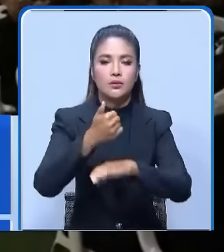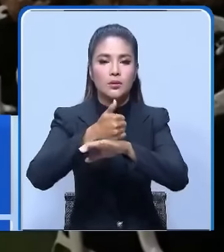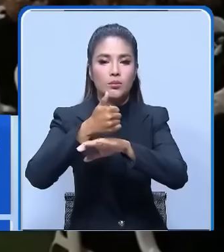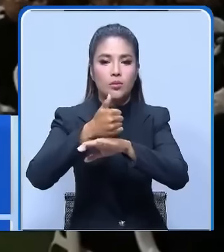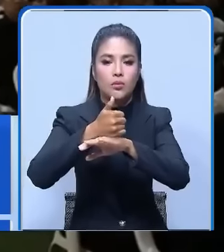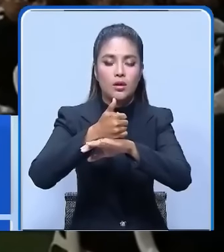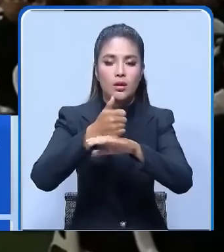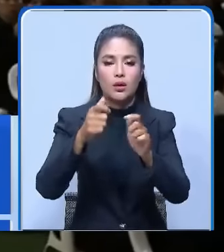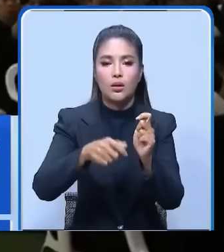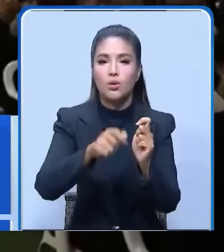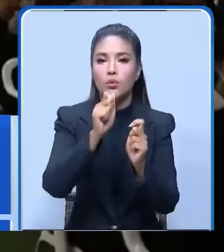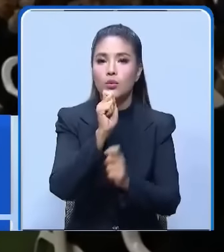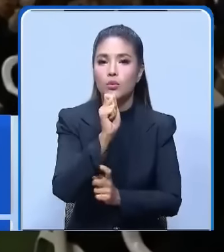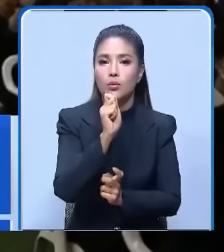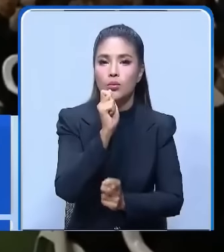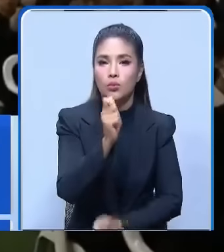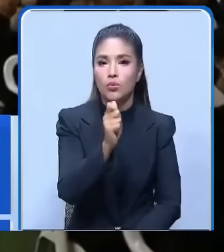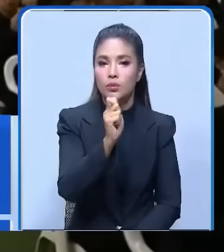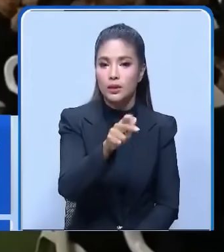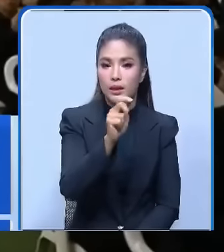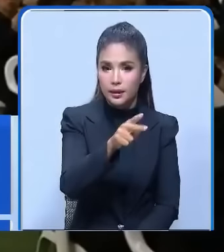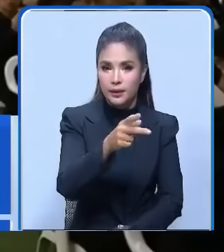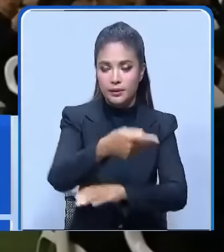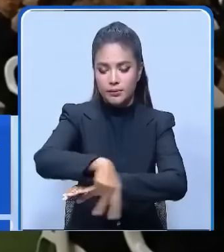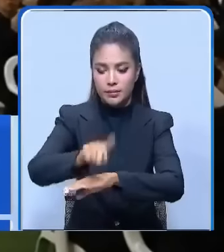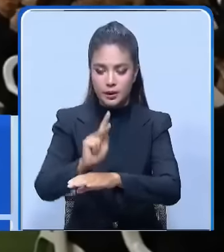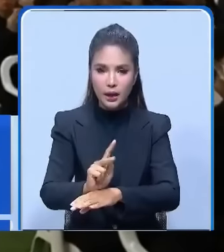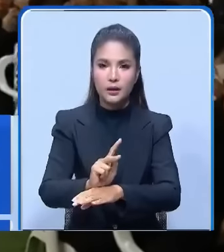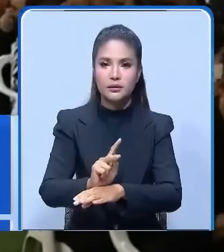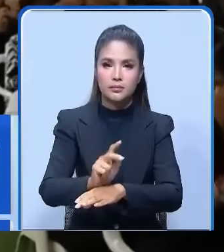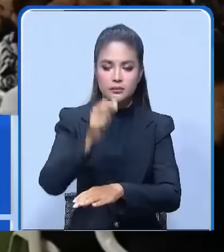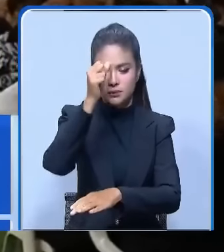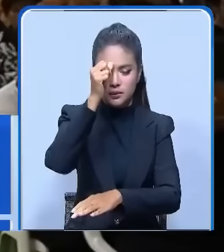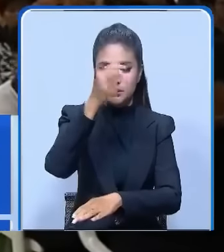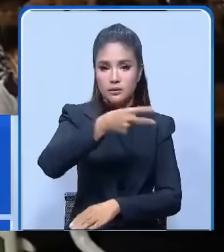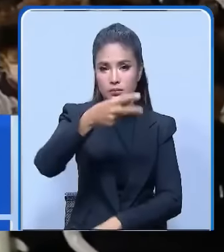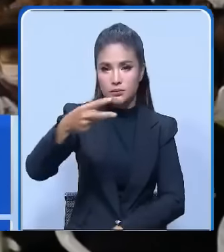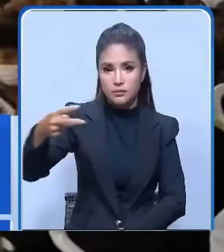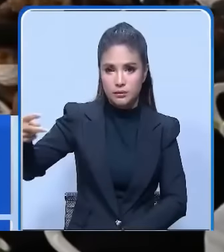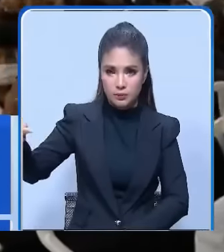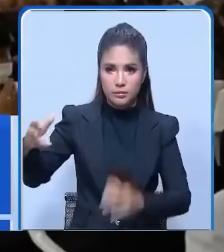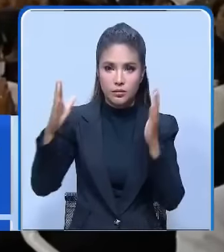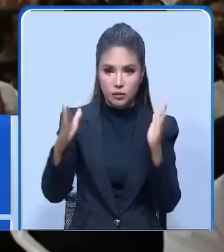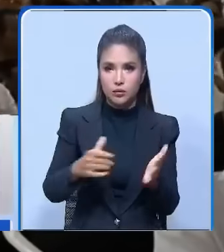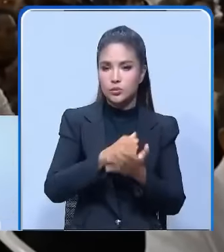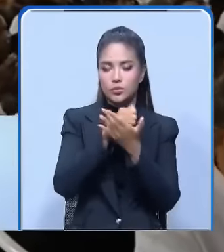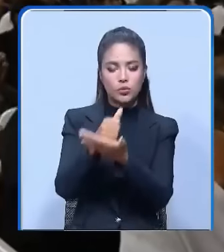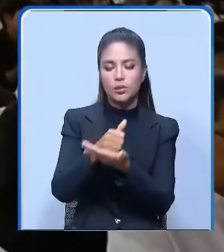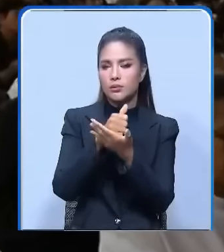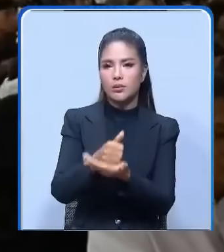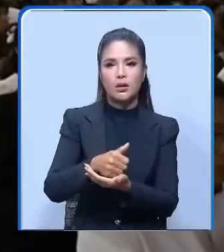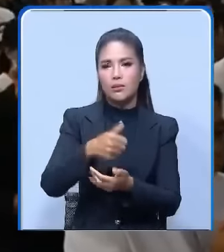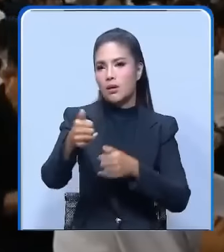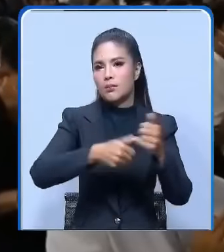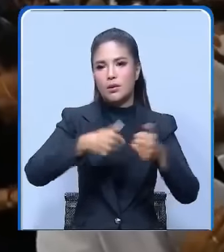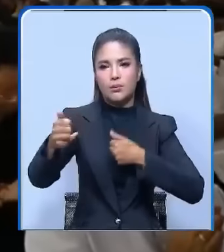ทัยธานีเป็นประธานพิธีสวดพระอภิธรรมชาวบ้านในพื้นที่มาช่วยงานทุกวันอย่างตั้งใจจริง